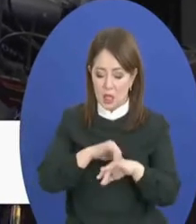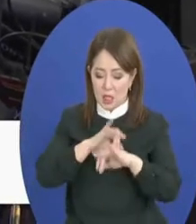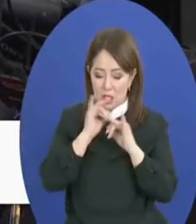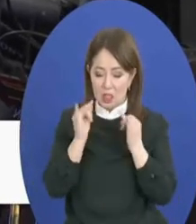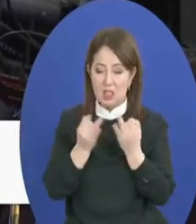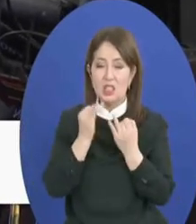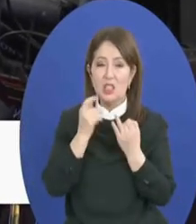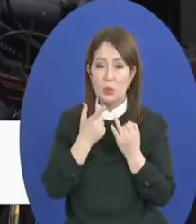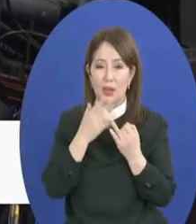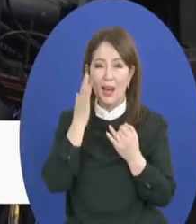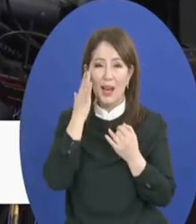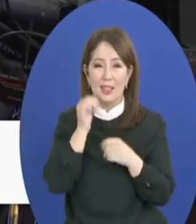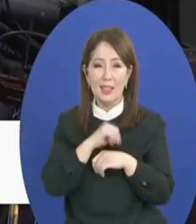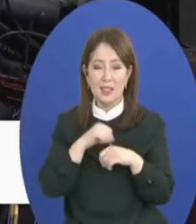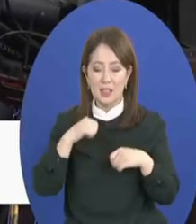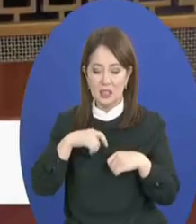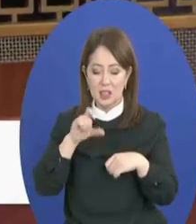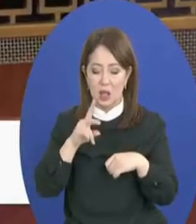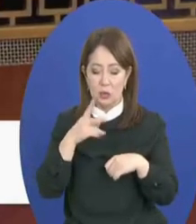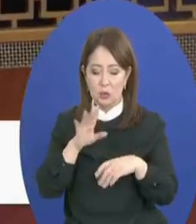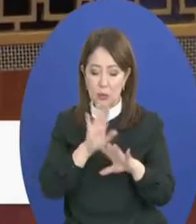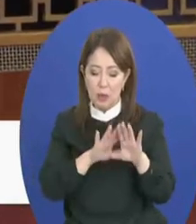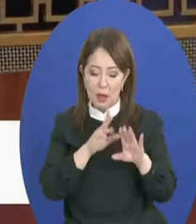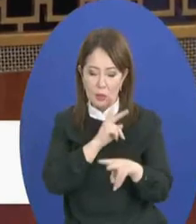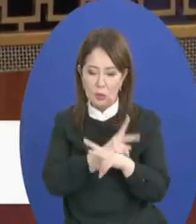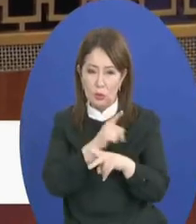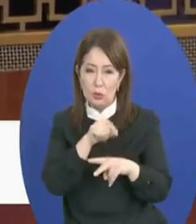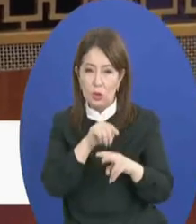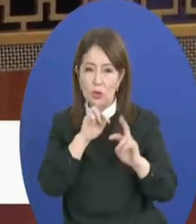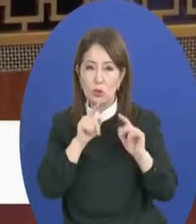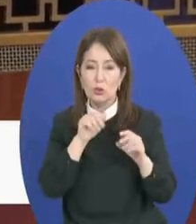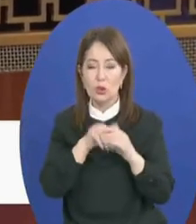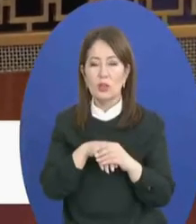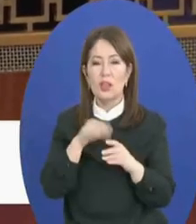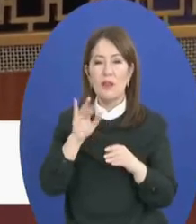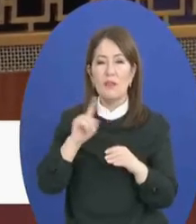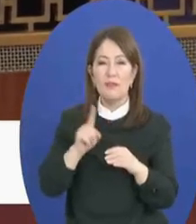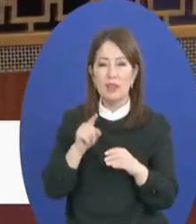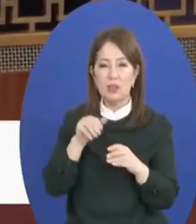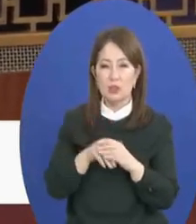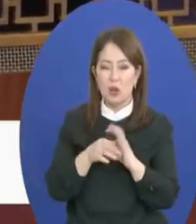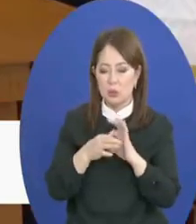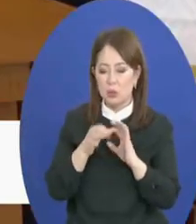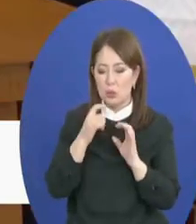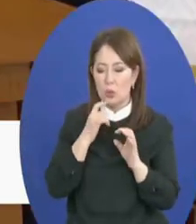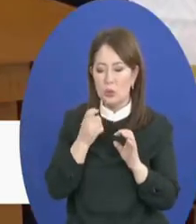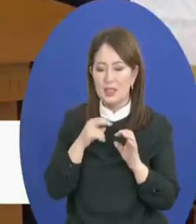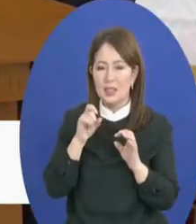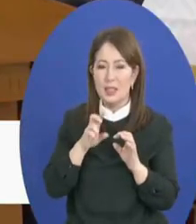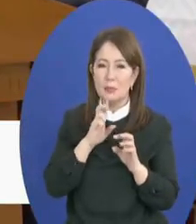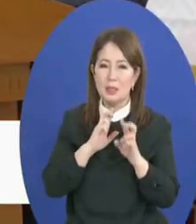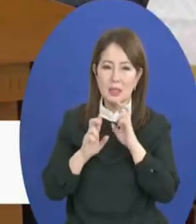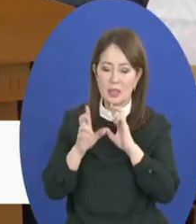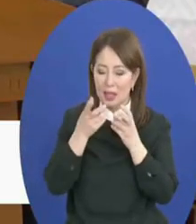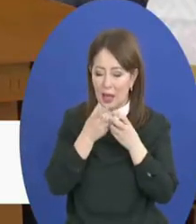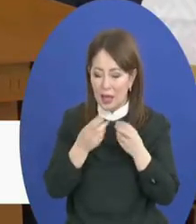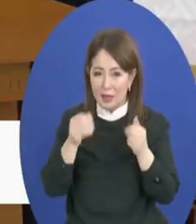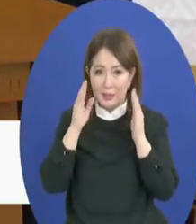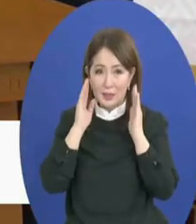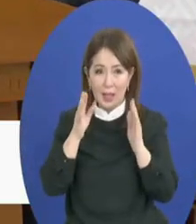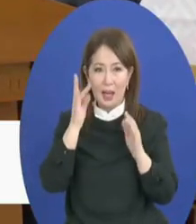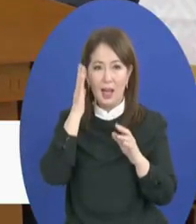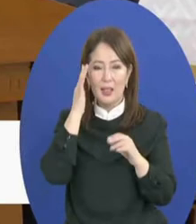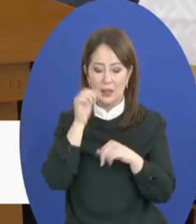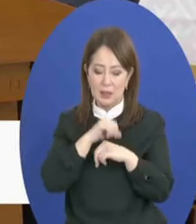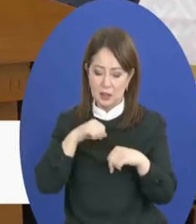эрх зүйн байдлын тухай хуульд өөрчлөлт оруулахдаа виз олголтод гардаг хүндрэл бэрхшээлийг арилгахад анхаарсан, гадаадын иргэд